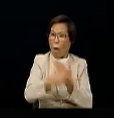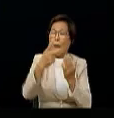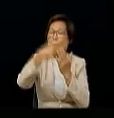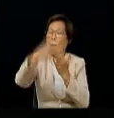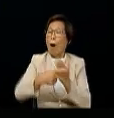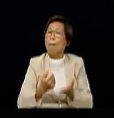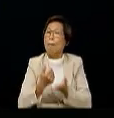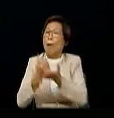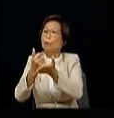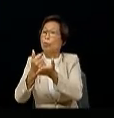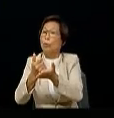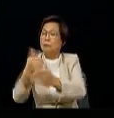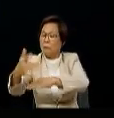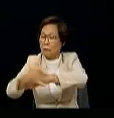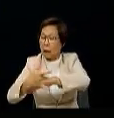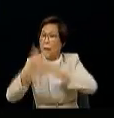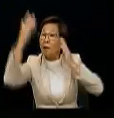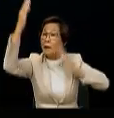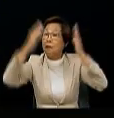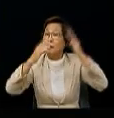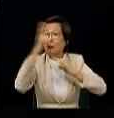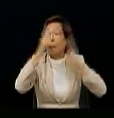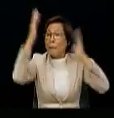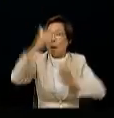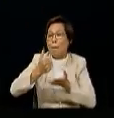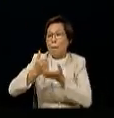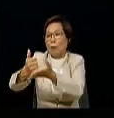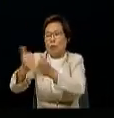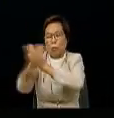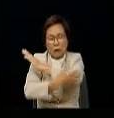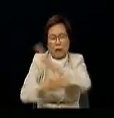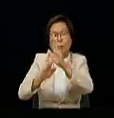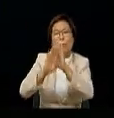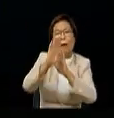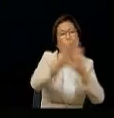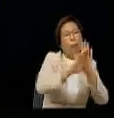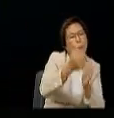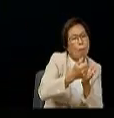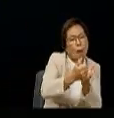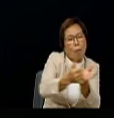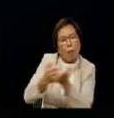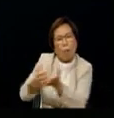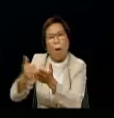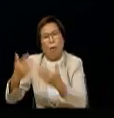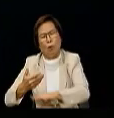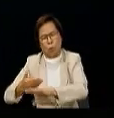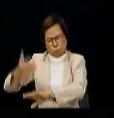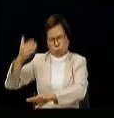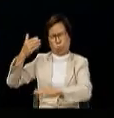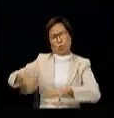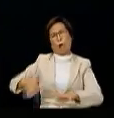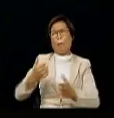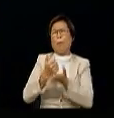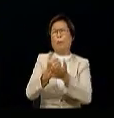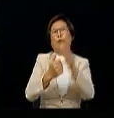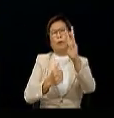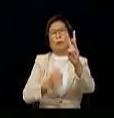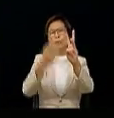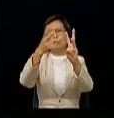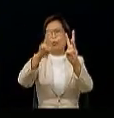bantuan teknik oleh kerajaan Malaysia kepada negara-negara membangun sebelum ini pun kita dah ada bantu